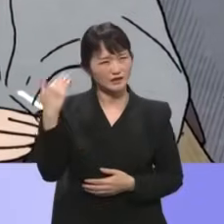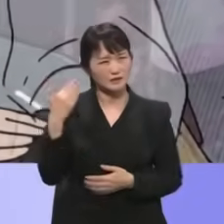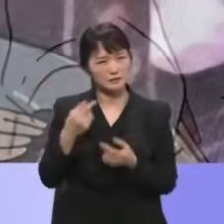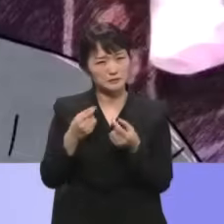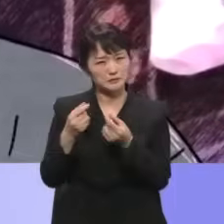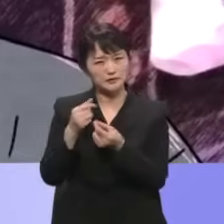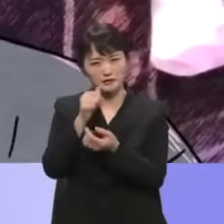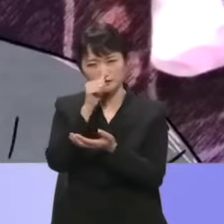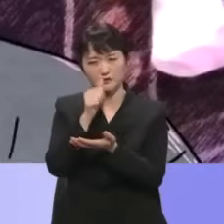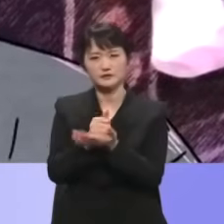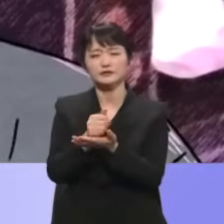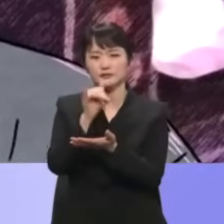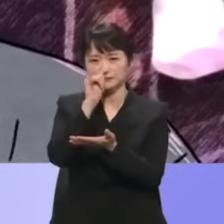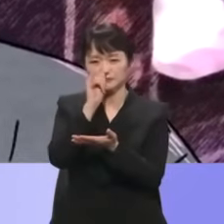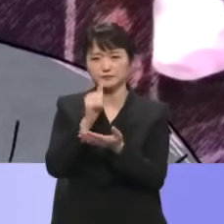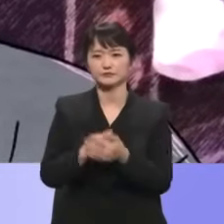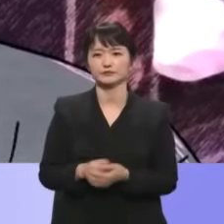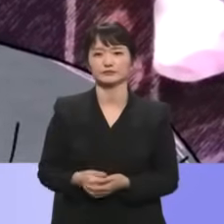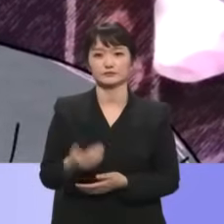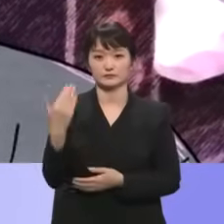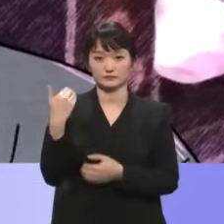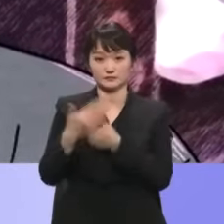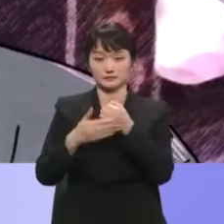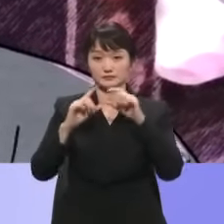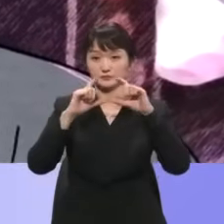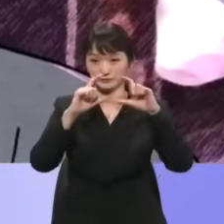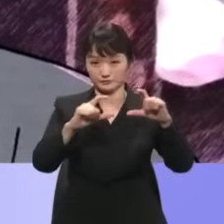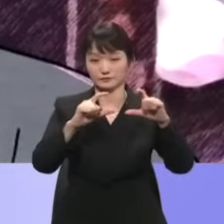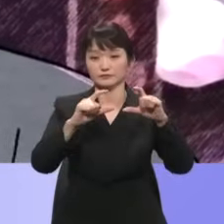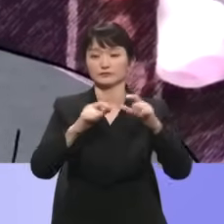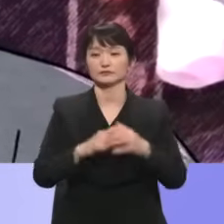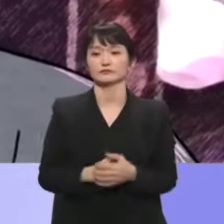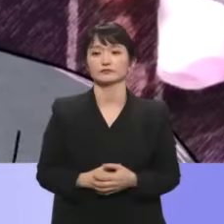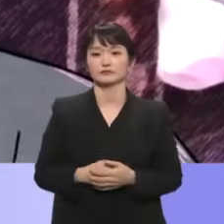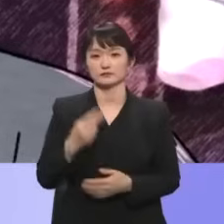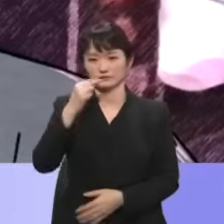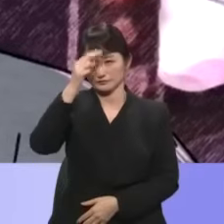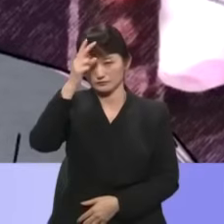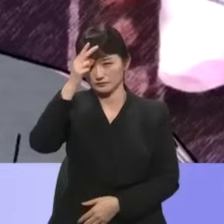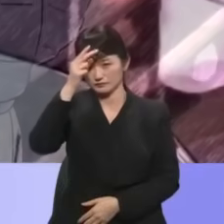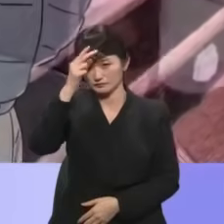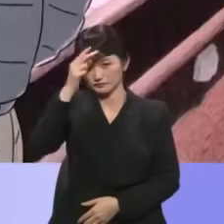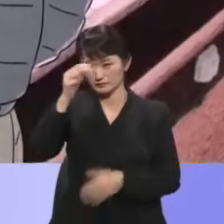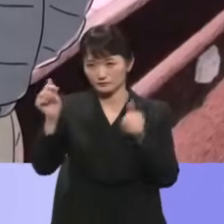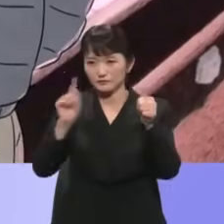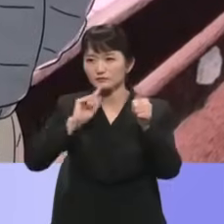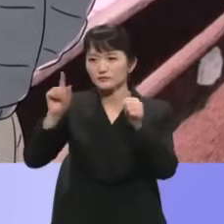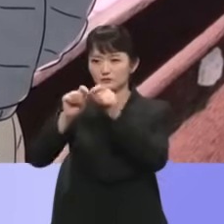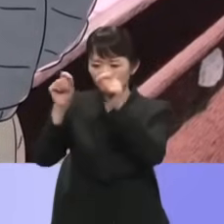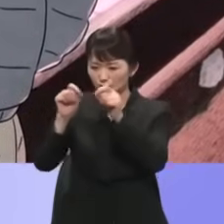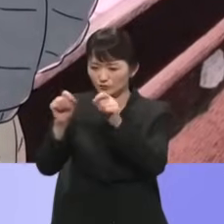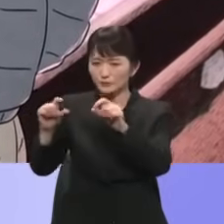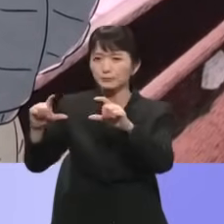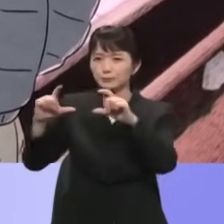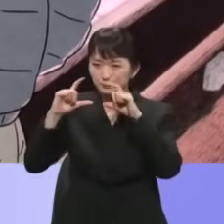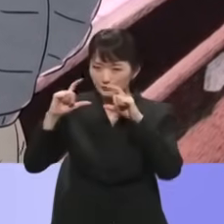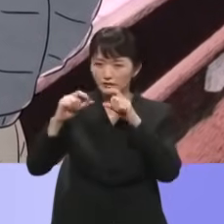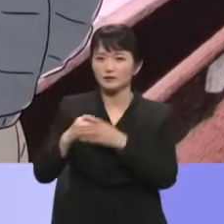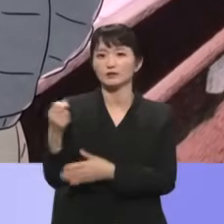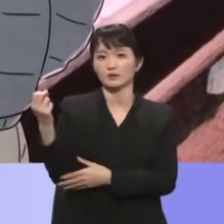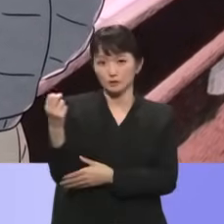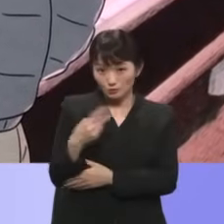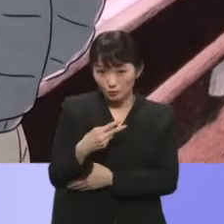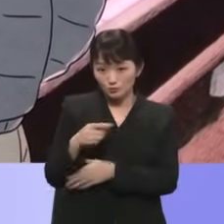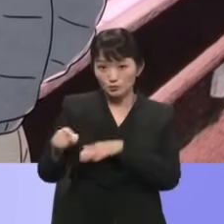있었던 거 같아요 과거에 한번 집행 유해를 선고받기도 하고 또 검찰 단계에서 기소 유회 처분을 받기도 했었는데 다시 이렇게